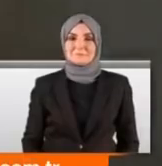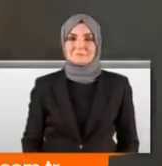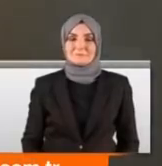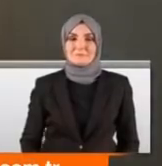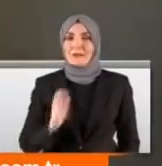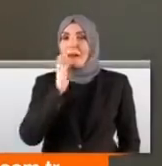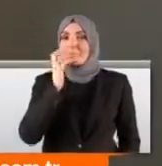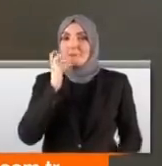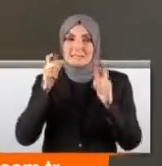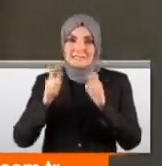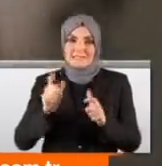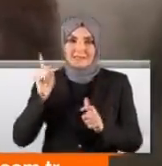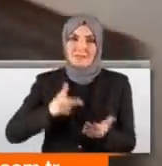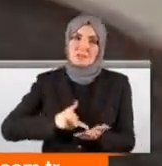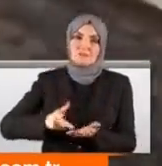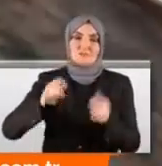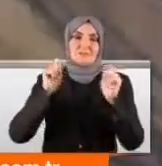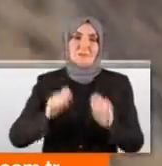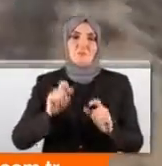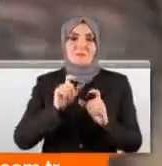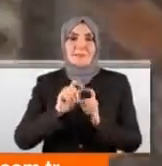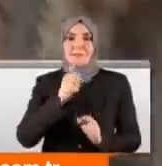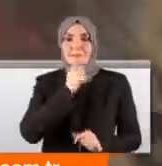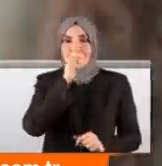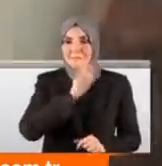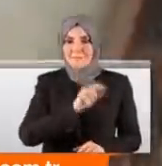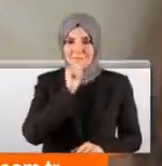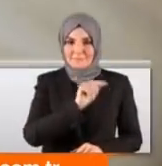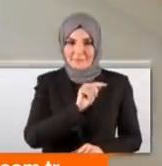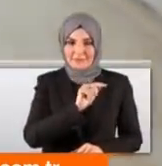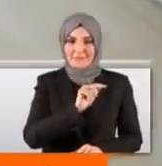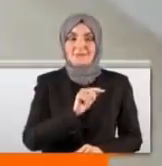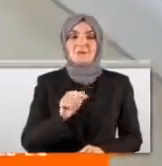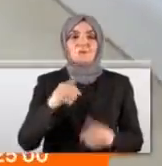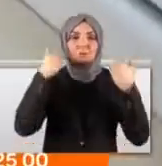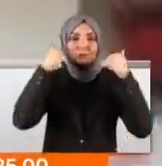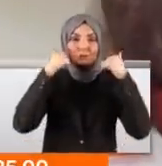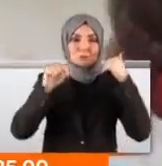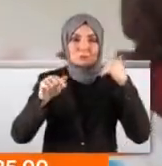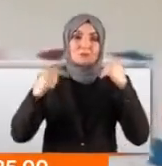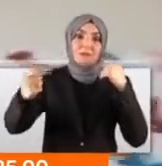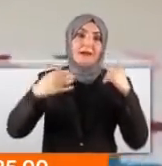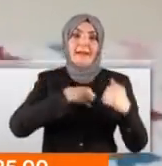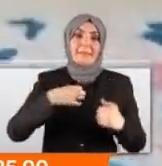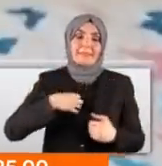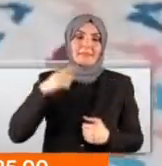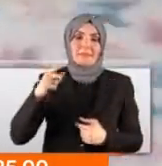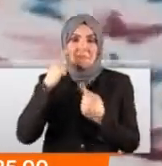Amasya'da çiftçilik yapan Serkan Karakuş annesinin kabul etmediği kuzuyu evinde büyütmeye karar verdi